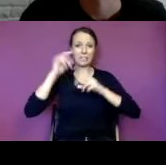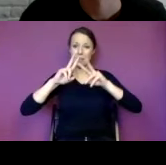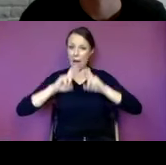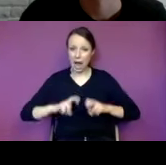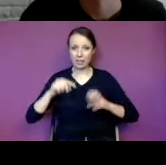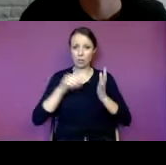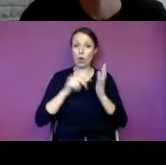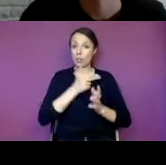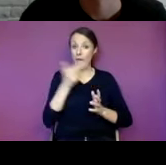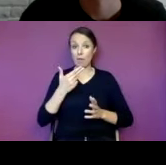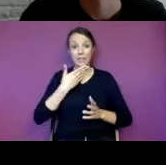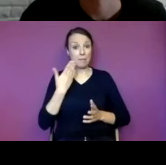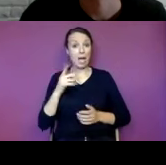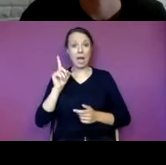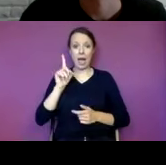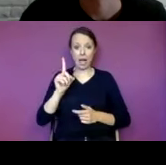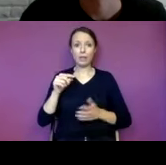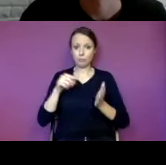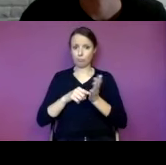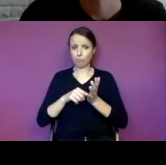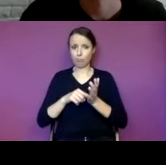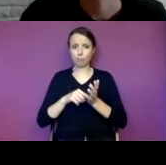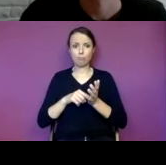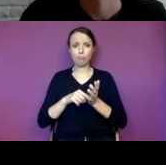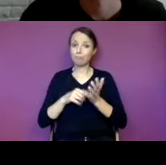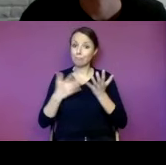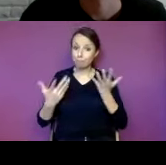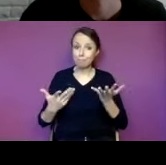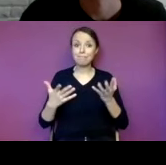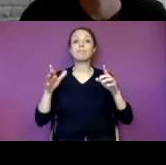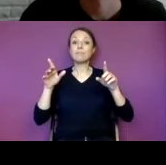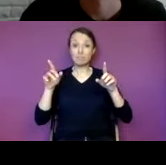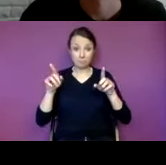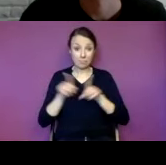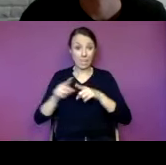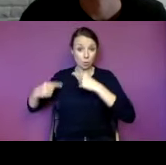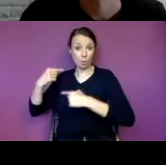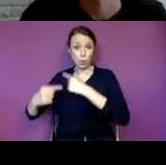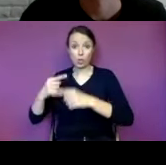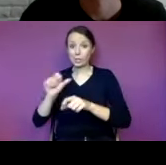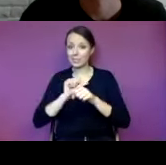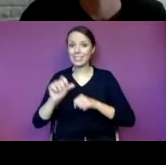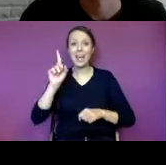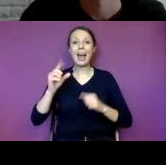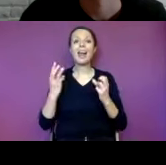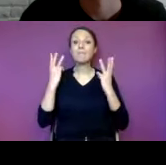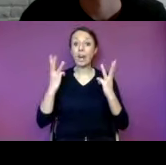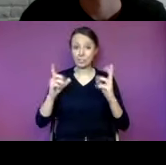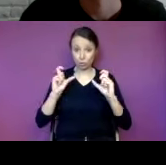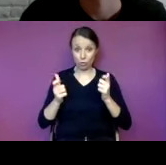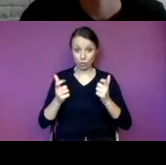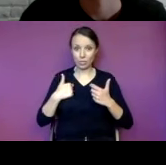no, jest to rzecz, która no, jest pewnym znowu procesem. Natomiast co jest ważne, co chciałem podkreślić, że tak